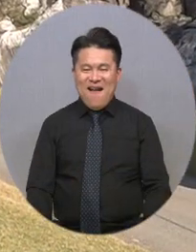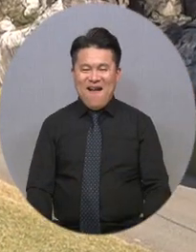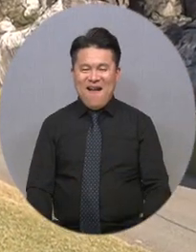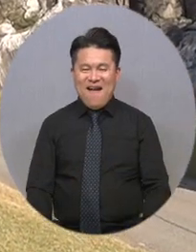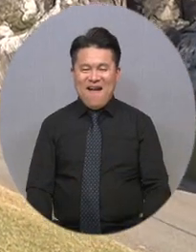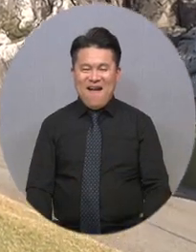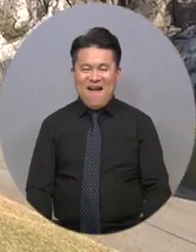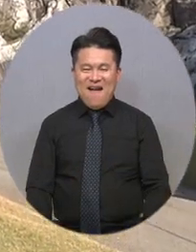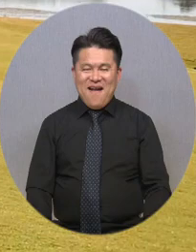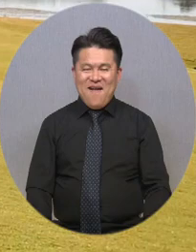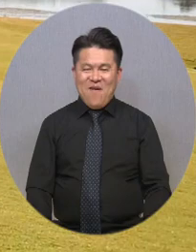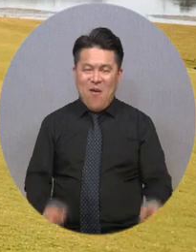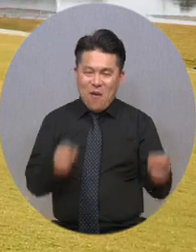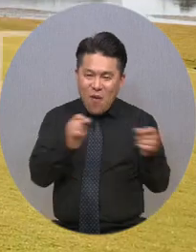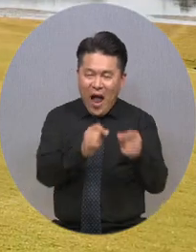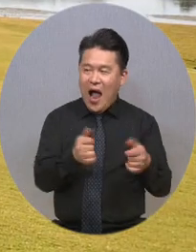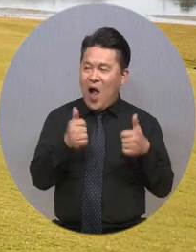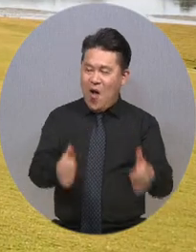붙었어.